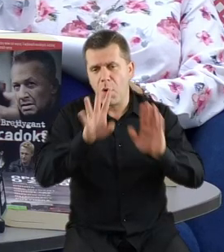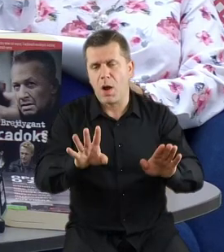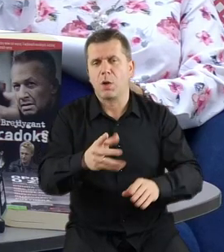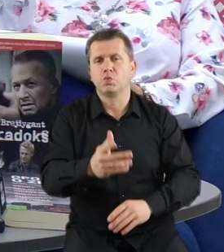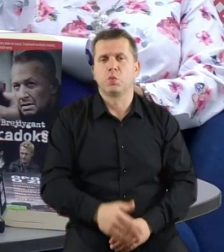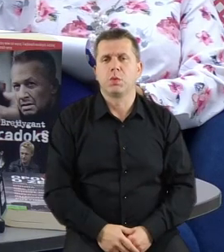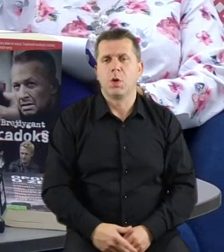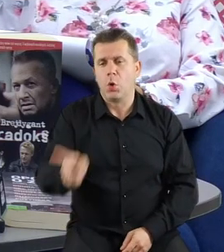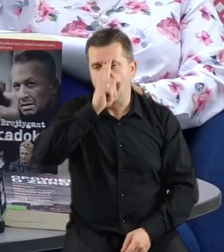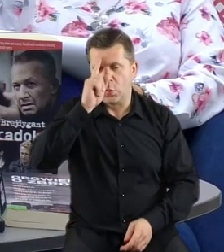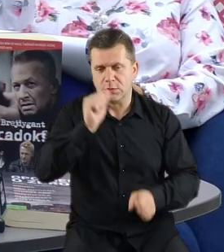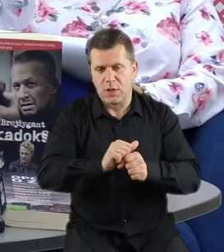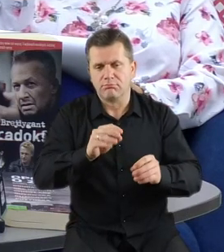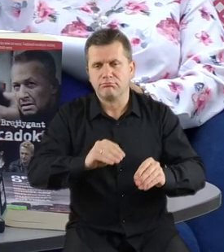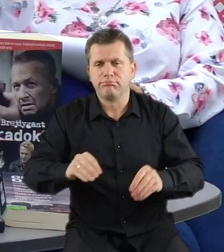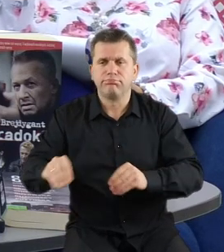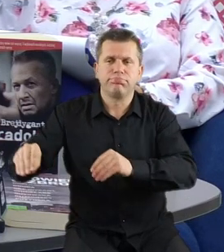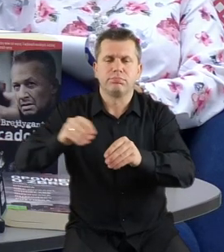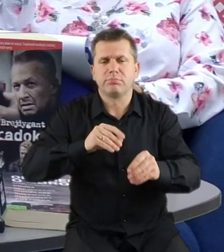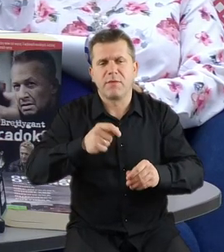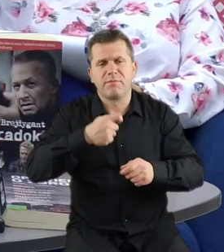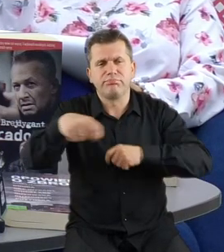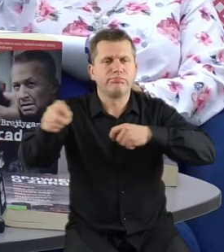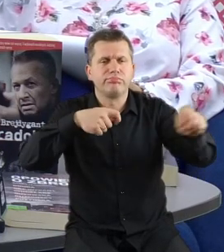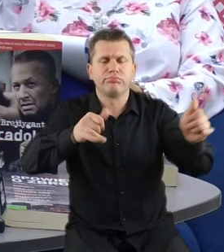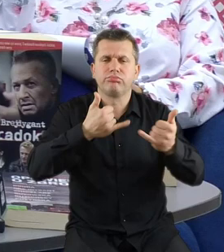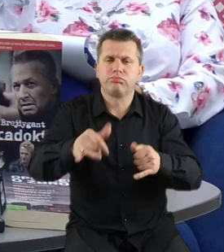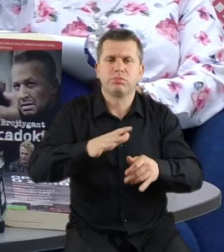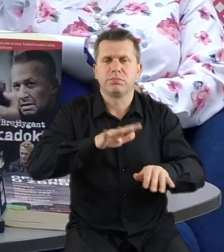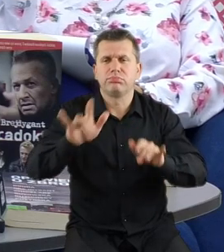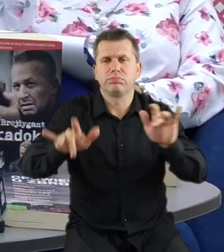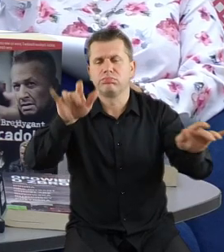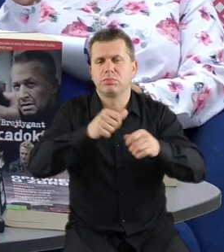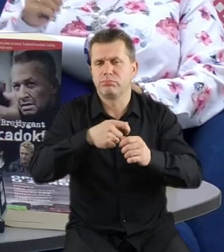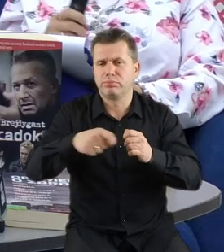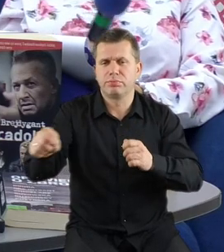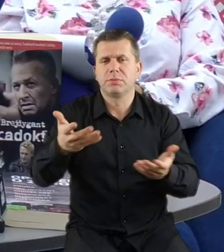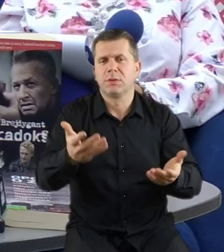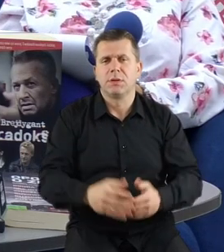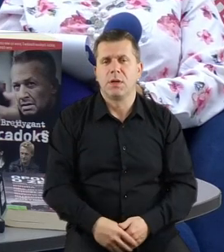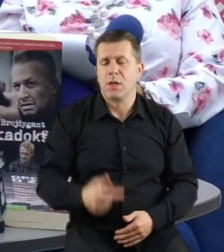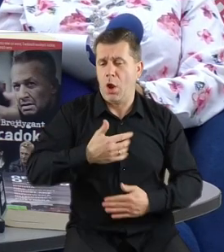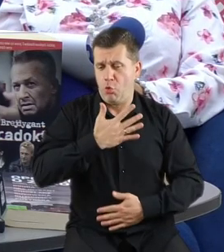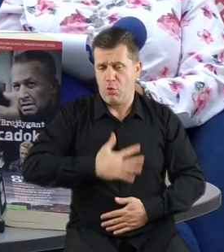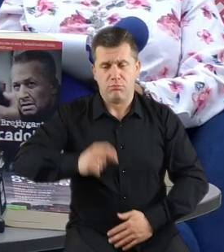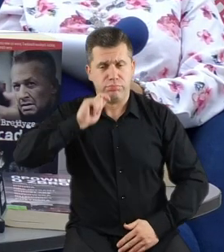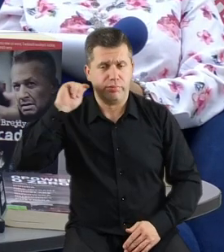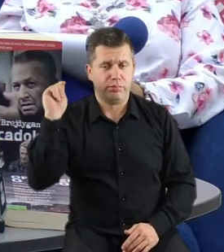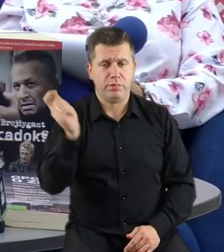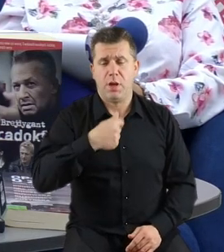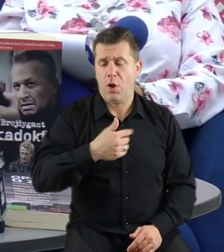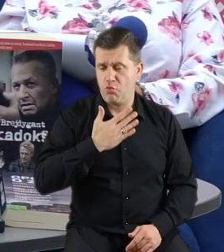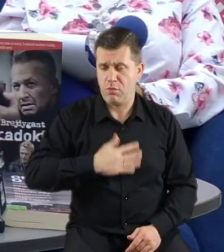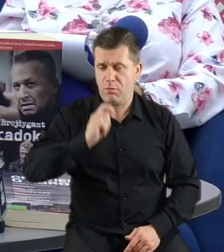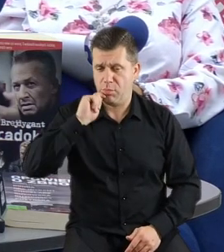pokazuje bardziej, że ludzie się przemieszczają, że są z różnych miejsc, że w różnych miejscach lądują. Bo ja lubię jeździć.